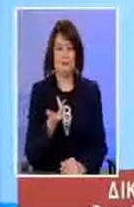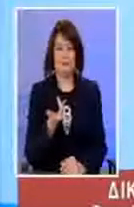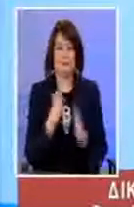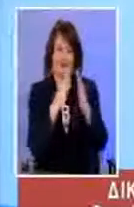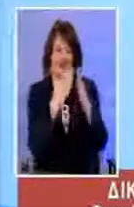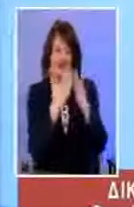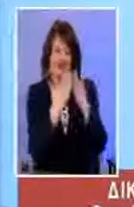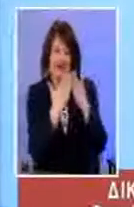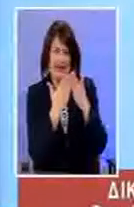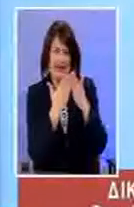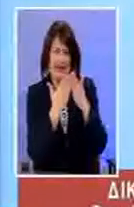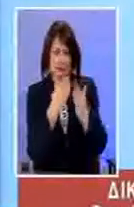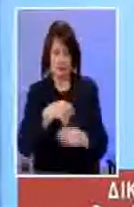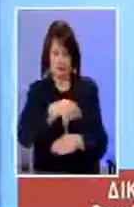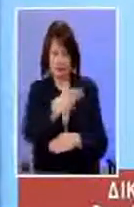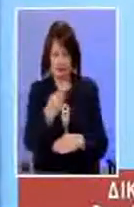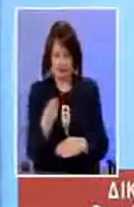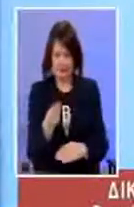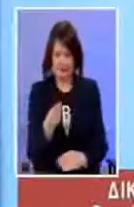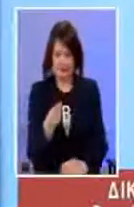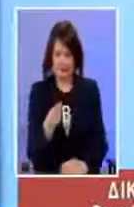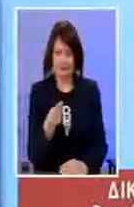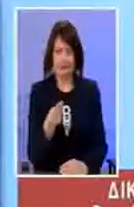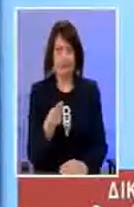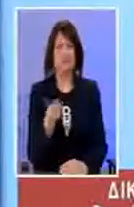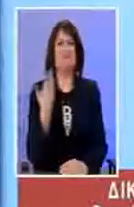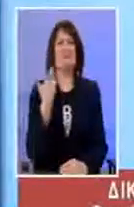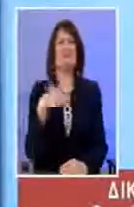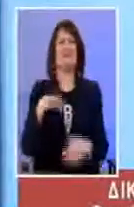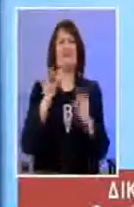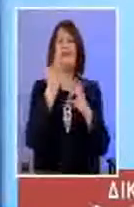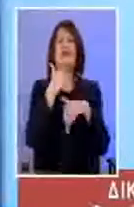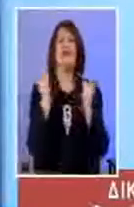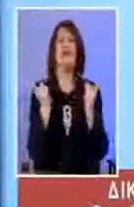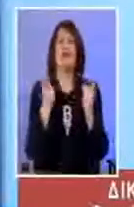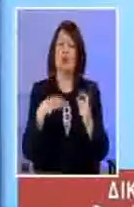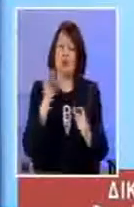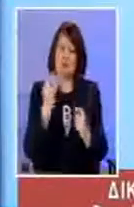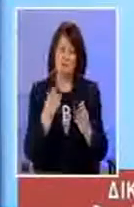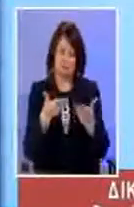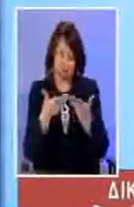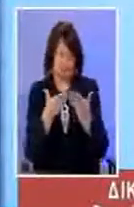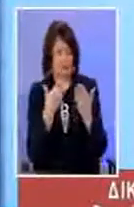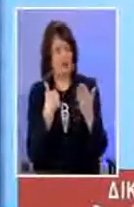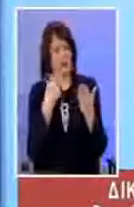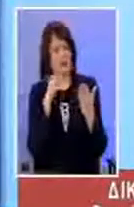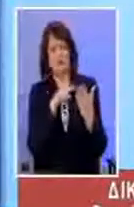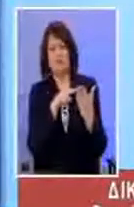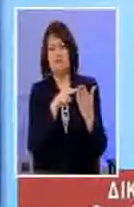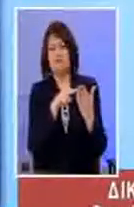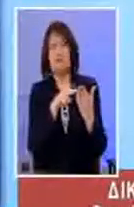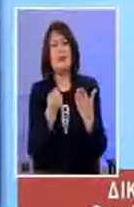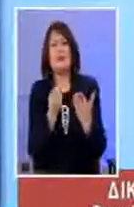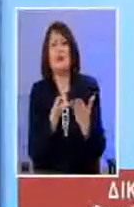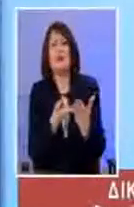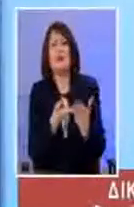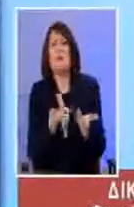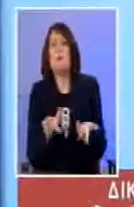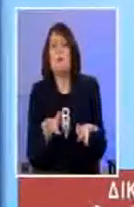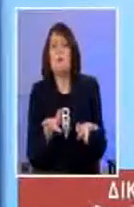που γίνεται η διανομή στην αρχή του σχολικού έτους, το παίρνω εγώ, το κρατάω και τι το κάνω?